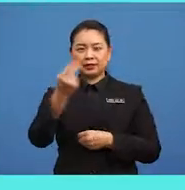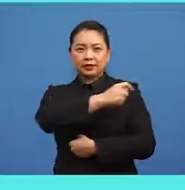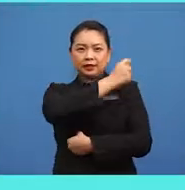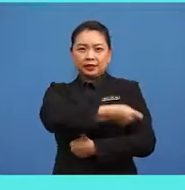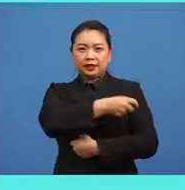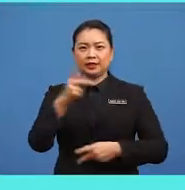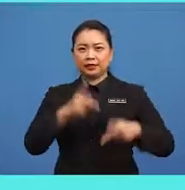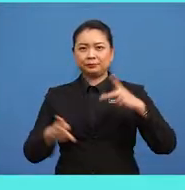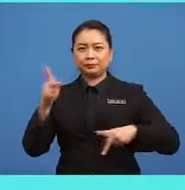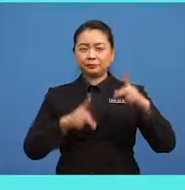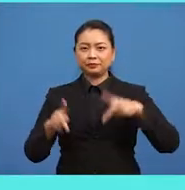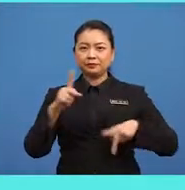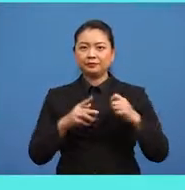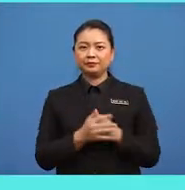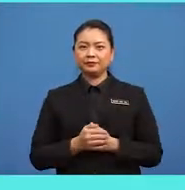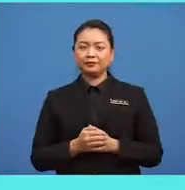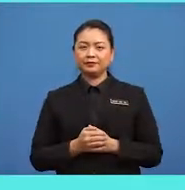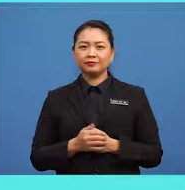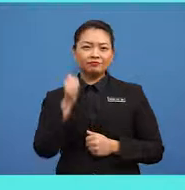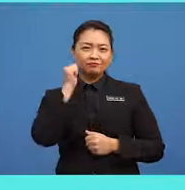untuk menghasilkan tenaga kimia?